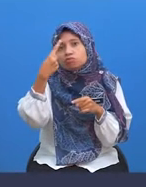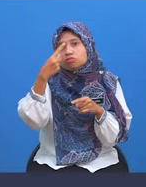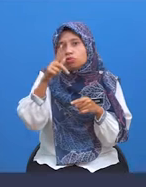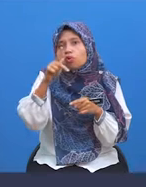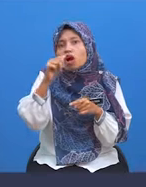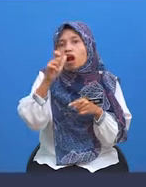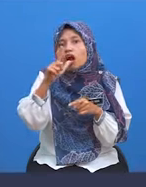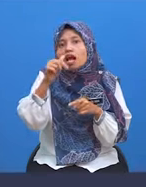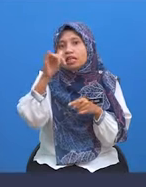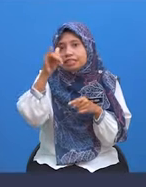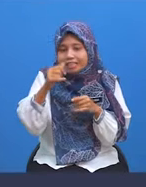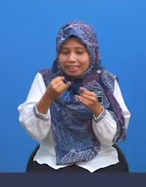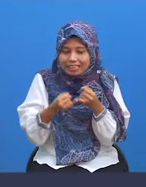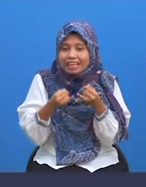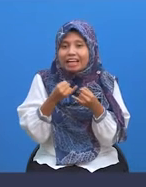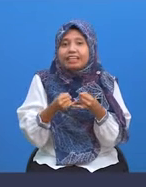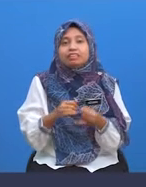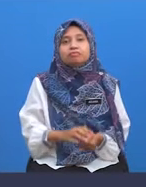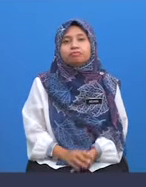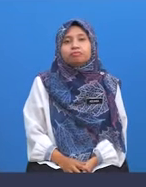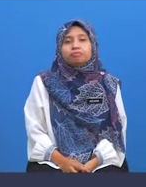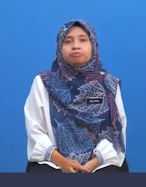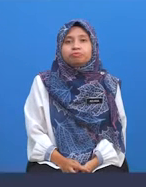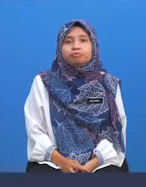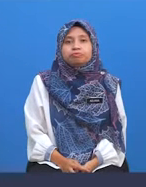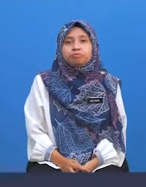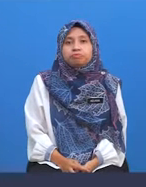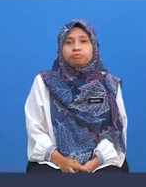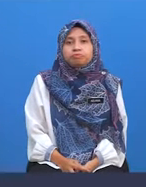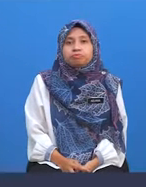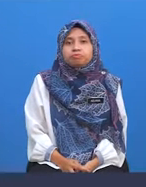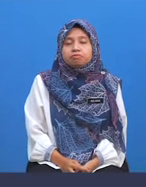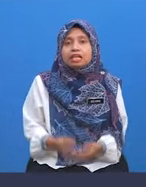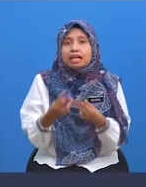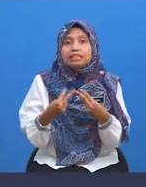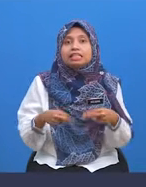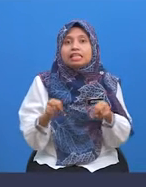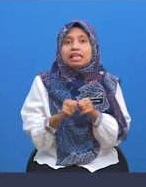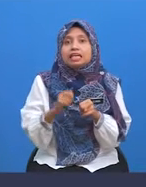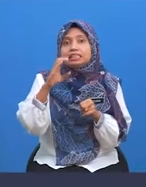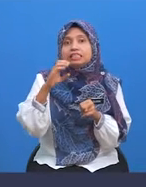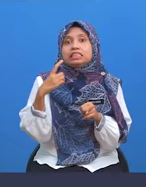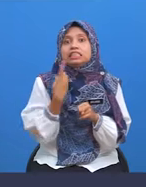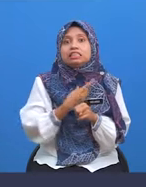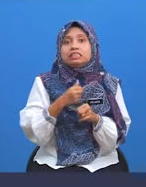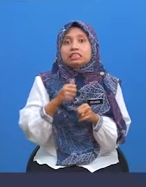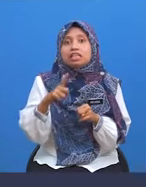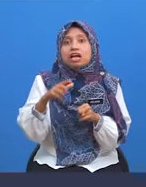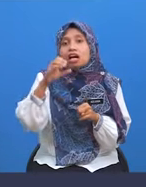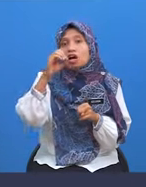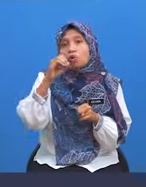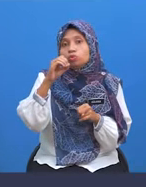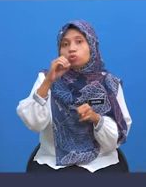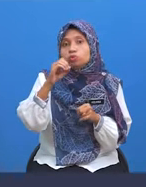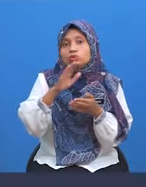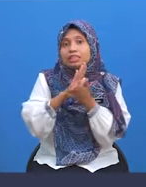Nilai C kita ialah 0, maka graf kita tidak akan bergerak dari kedudukan asal.